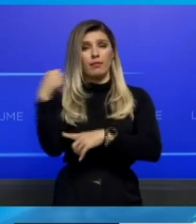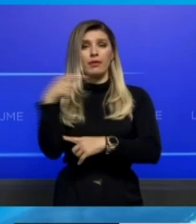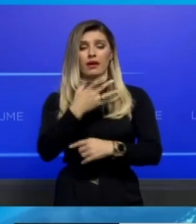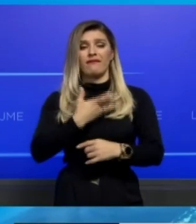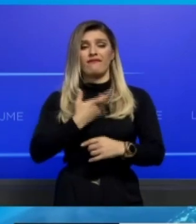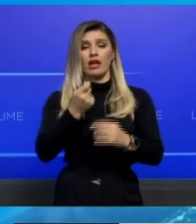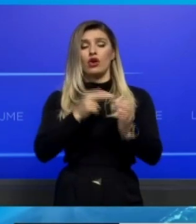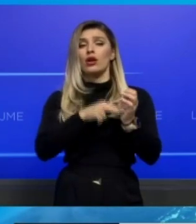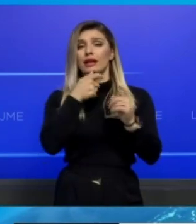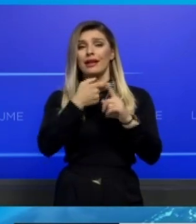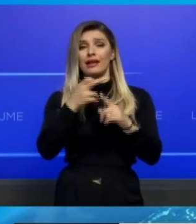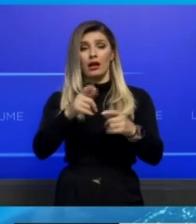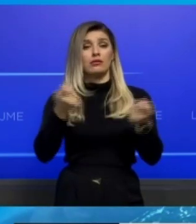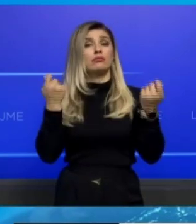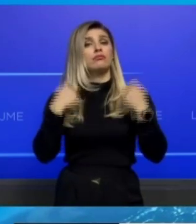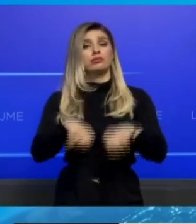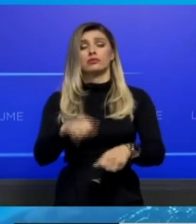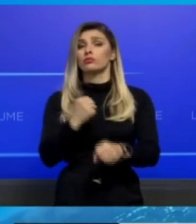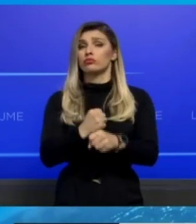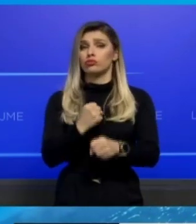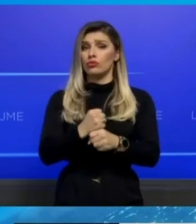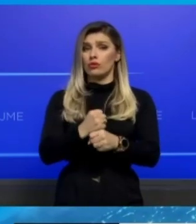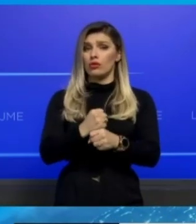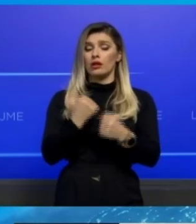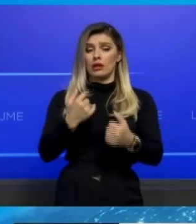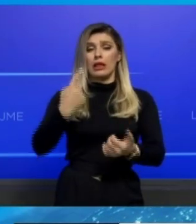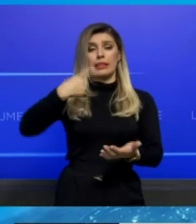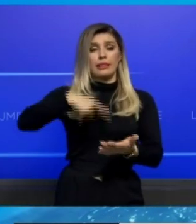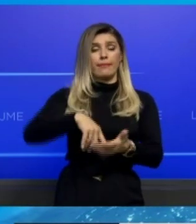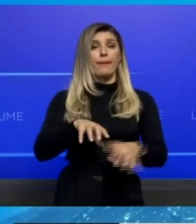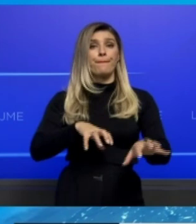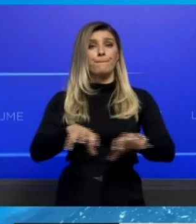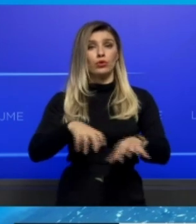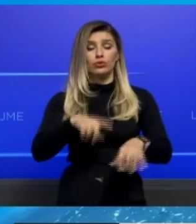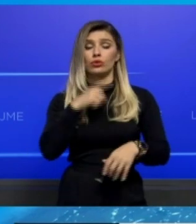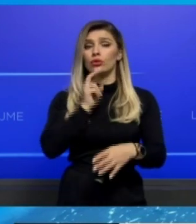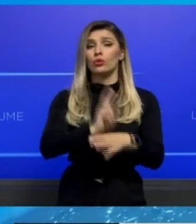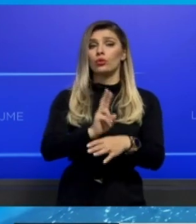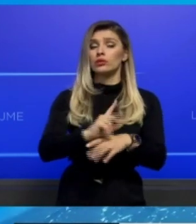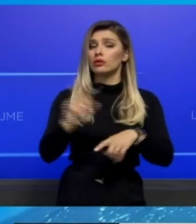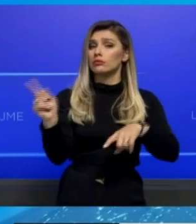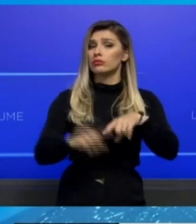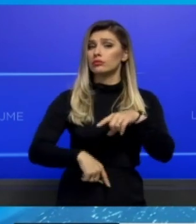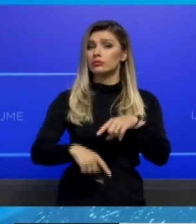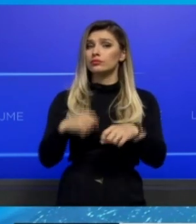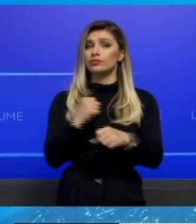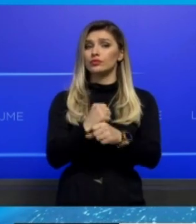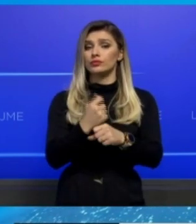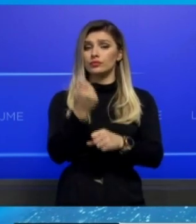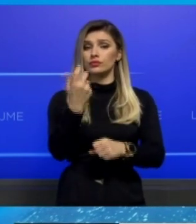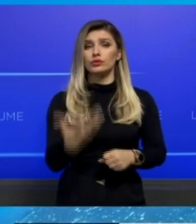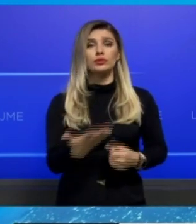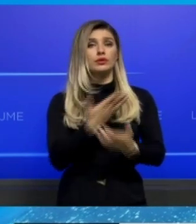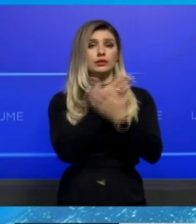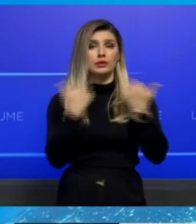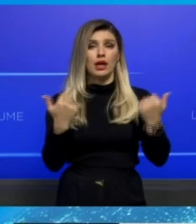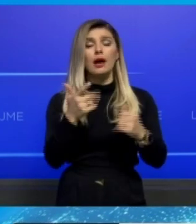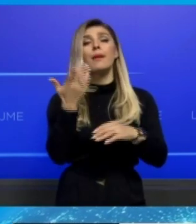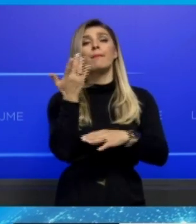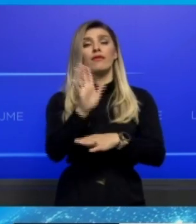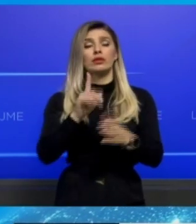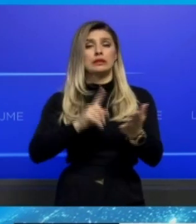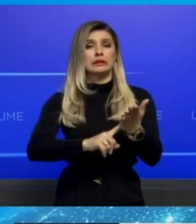tash e disa javë e ka ndërprerë punën. 1000 punëtorë të saj rrezikojnë të mbesin pa paga. Përfaqësuesit e sindikatës së punëtorëve